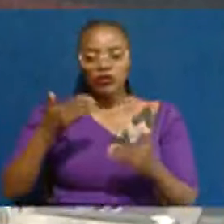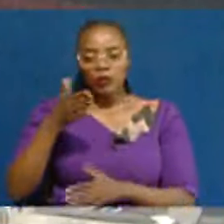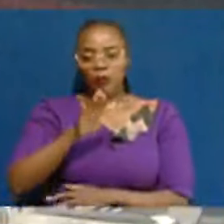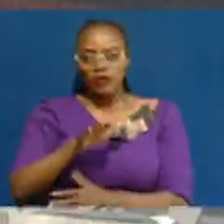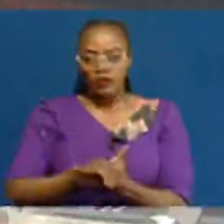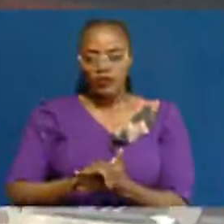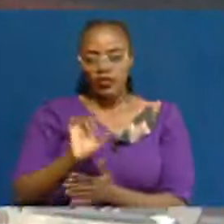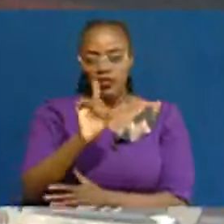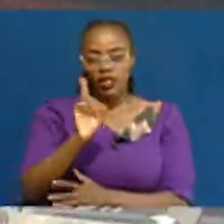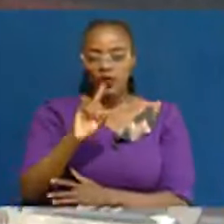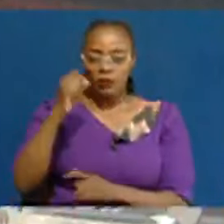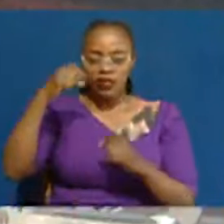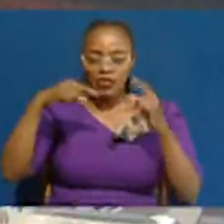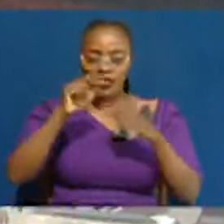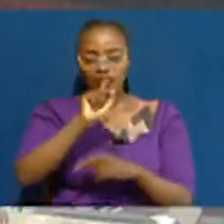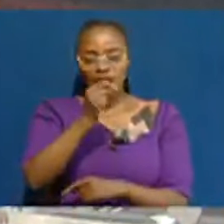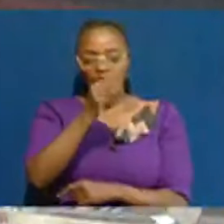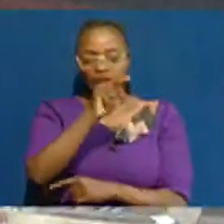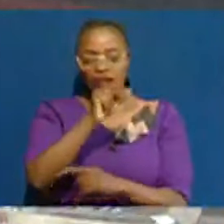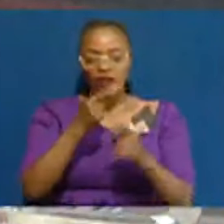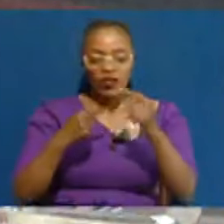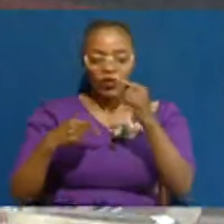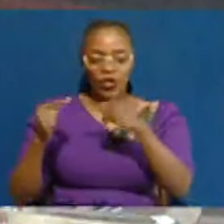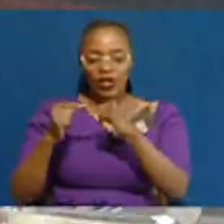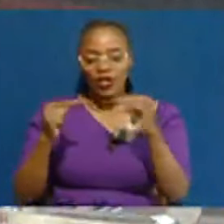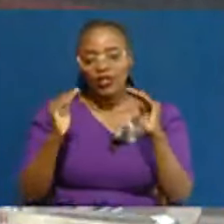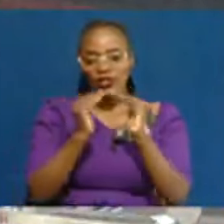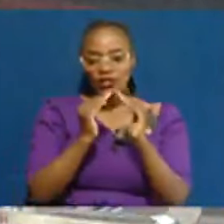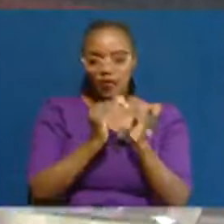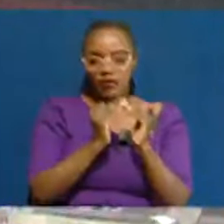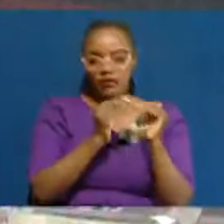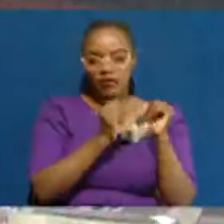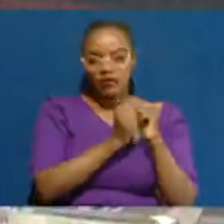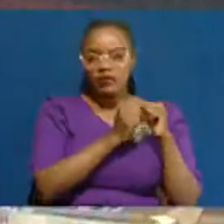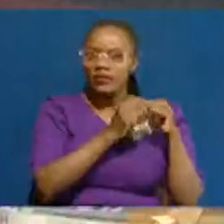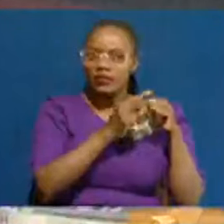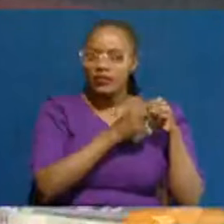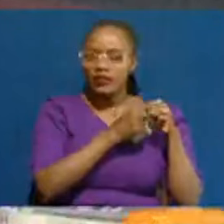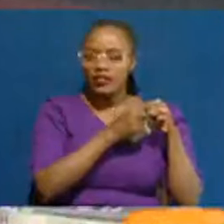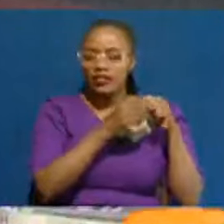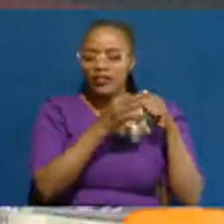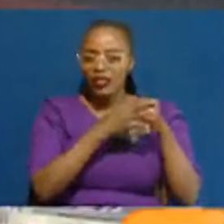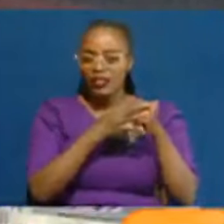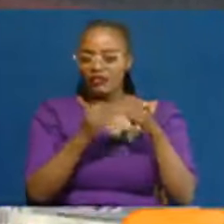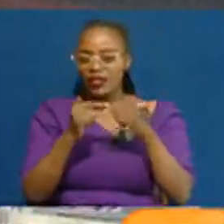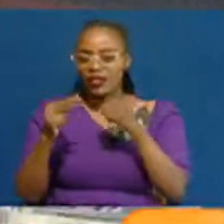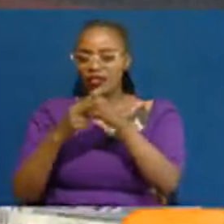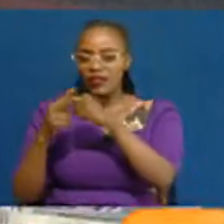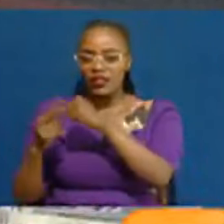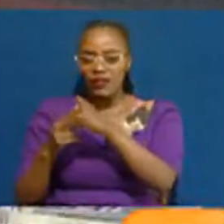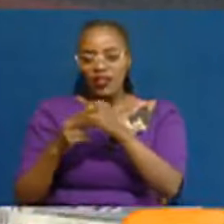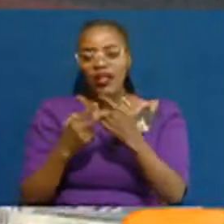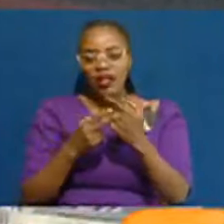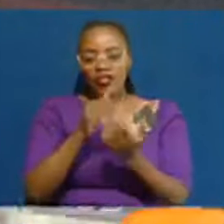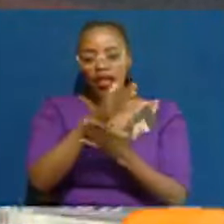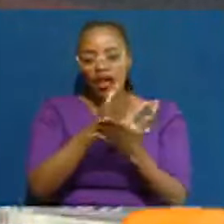Maji timu ya Nairobi City Thunder ililaza Equity Dumas kwa vikapu 79 kwa 77 kwenye mchezo wa kwanza wa nusu finali